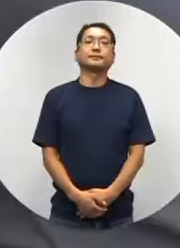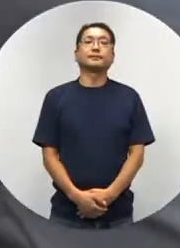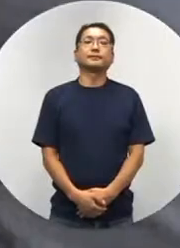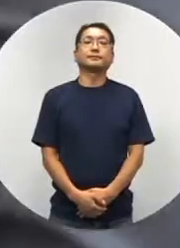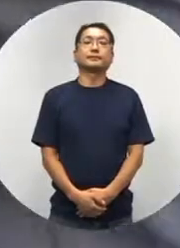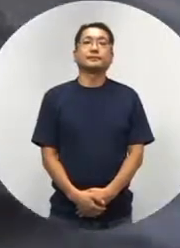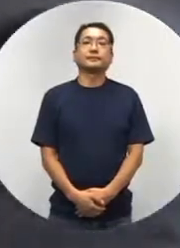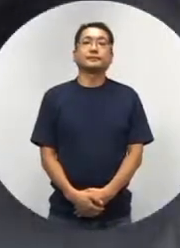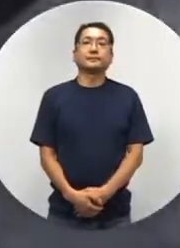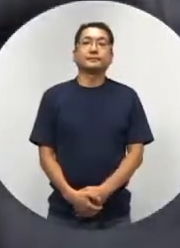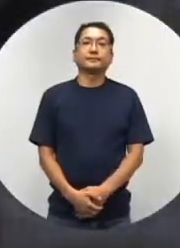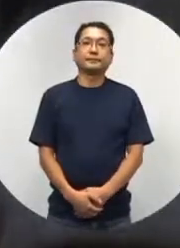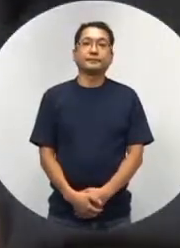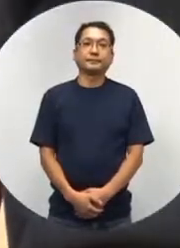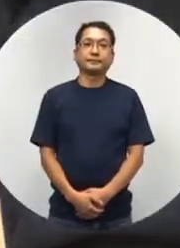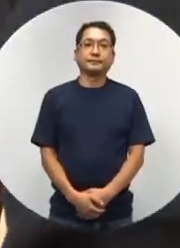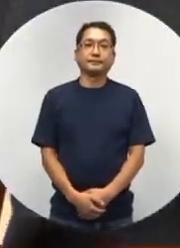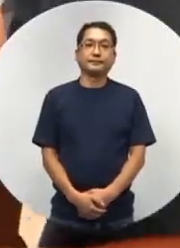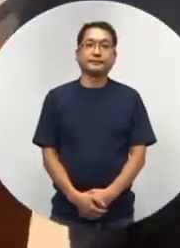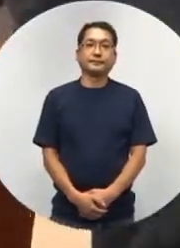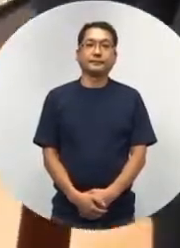安否確認できました。